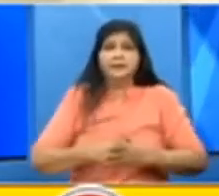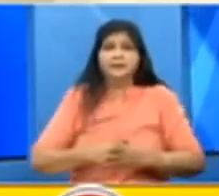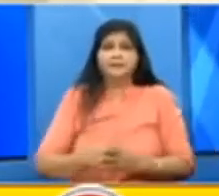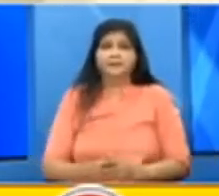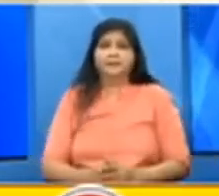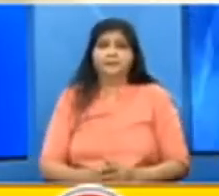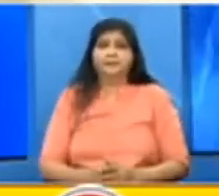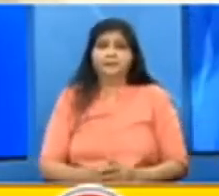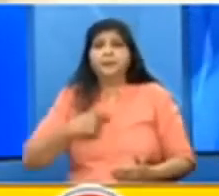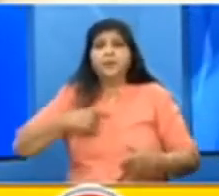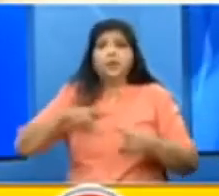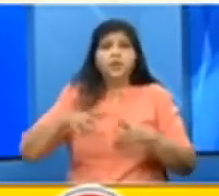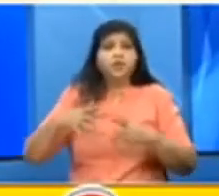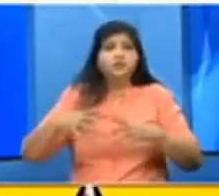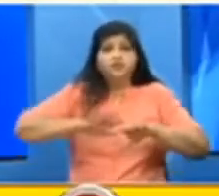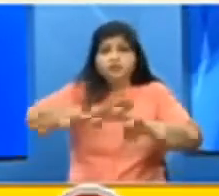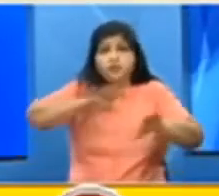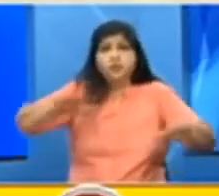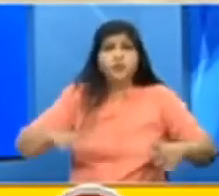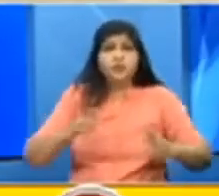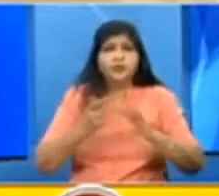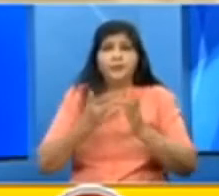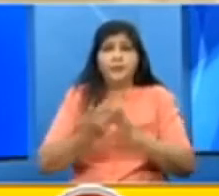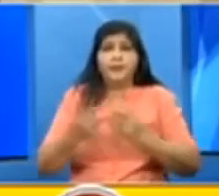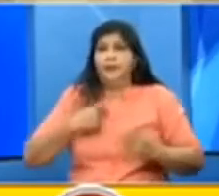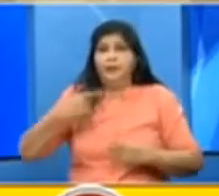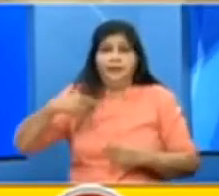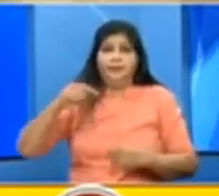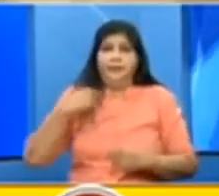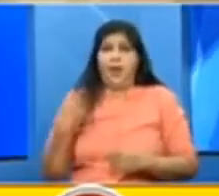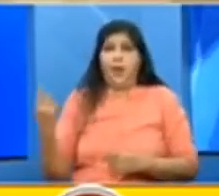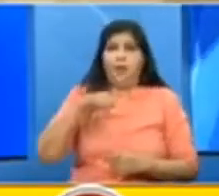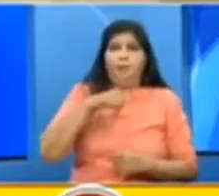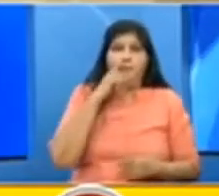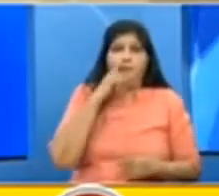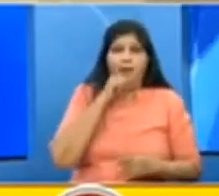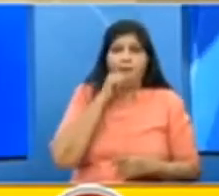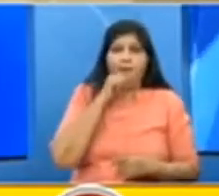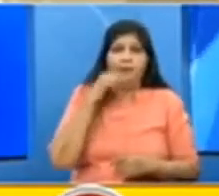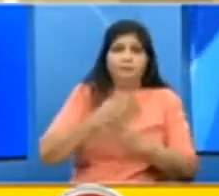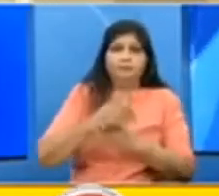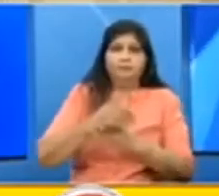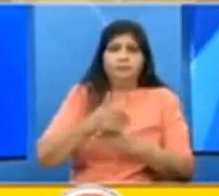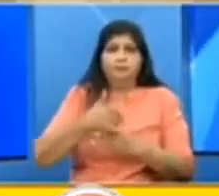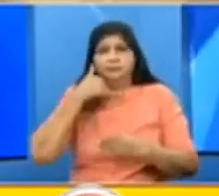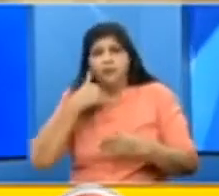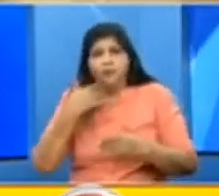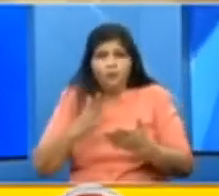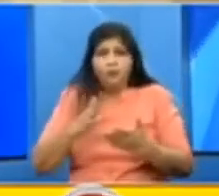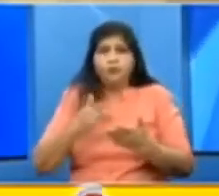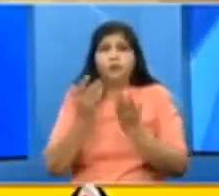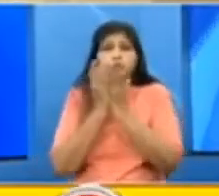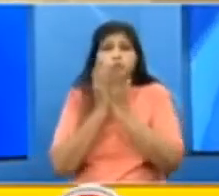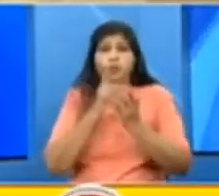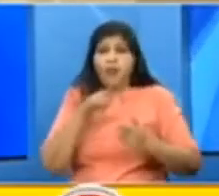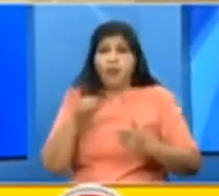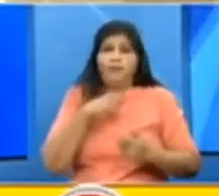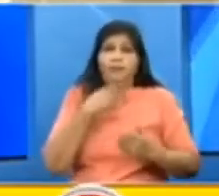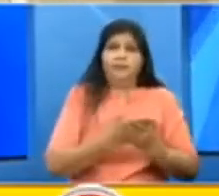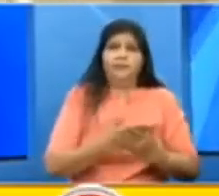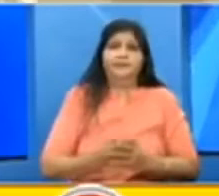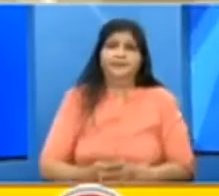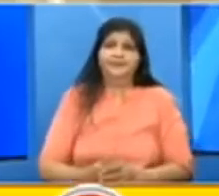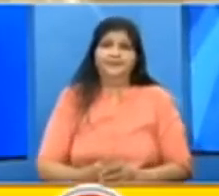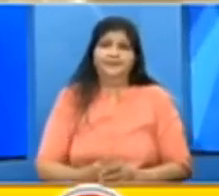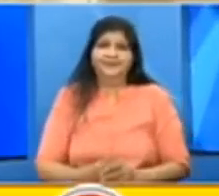active on social media? No, we are not allowed to use any electronic items or gadgets in the school. So you are lucky.